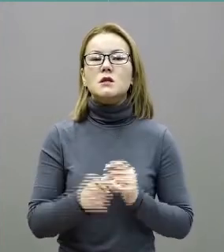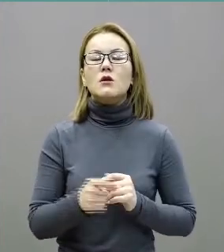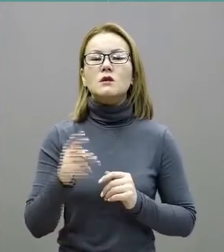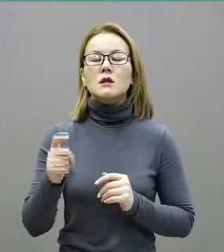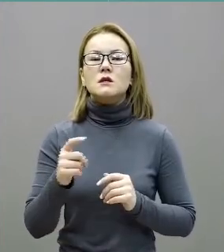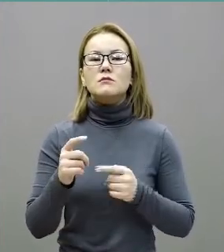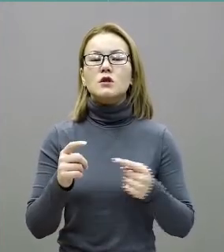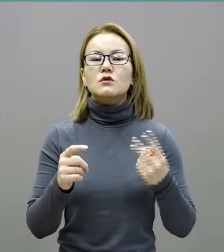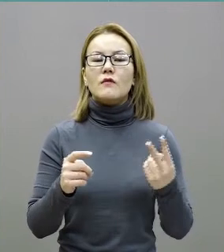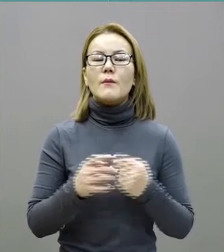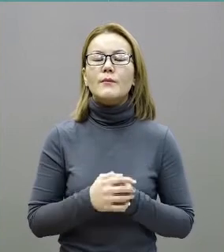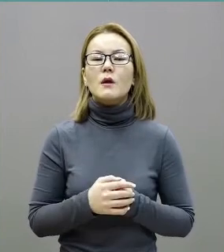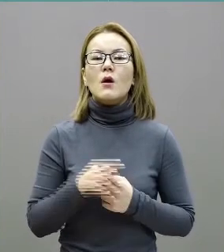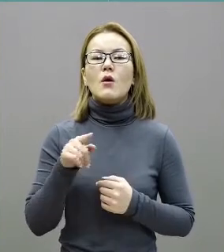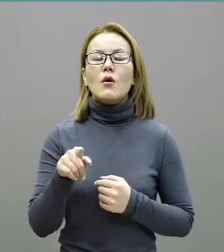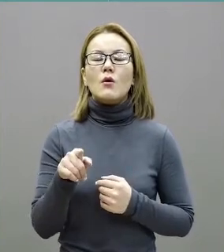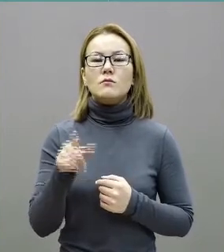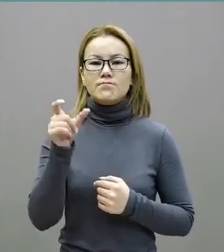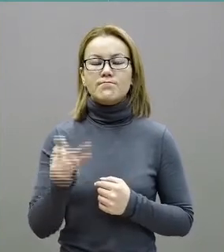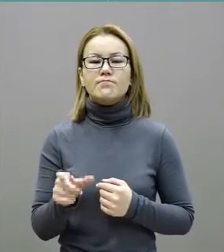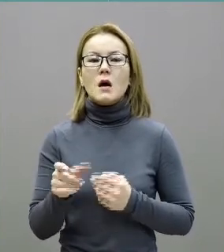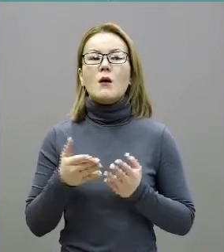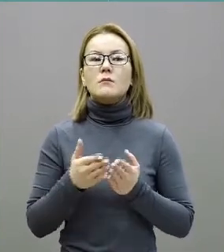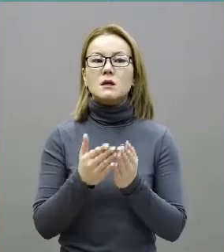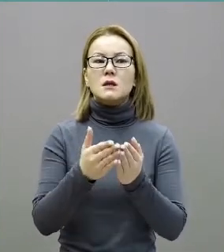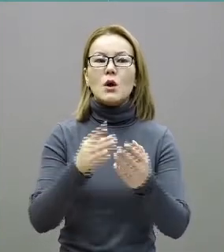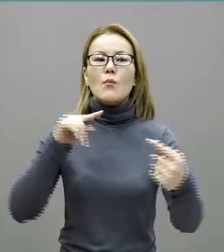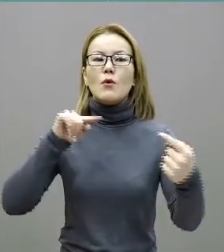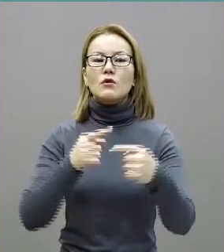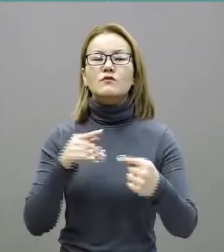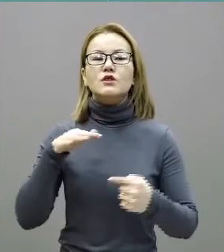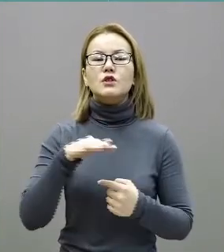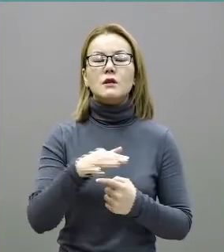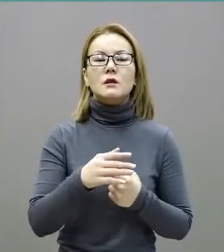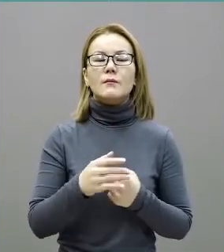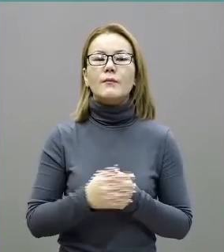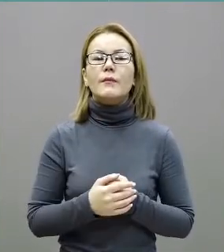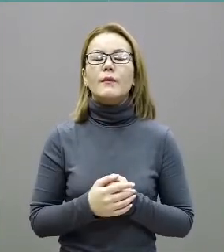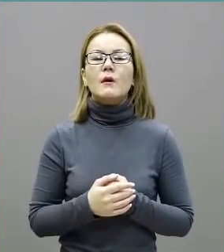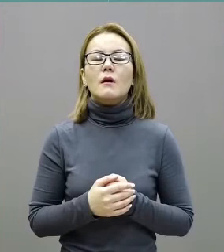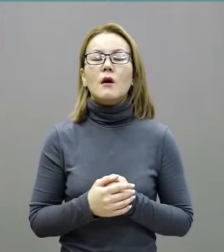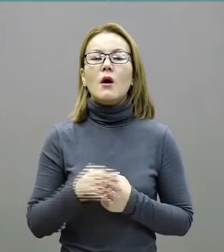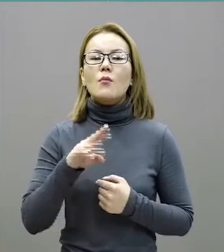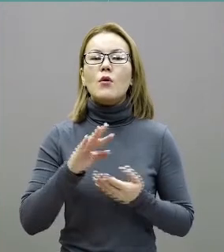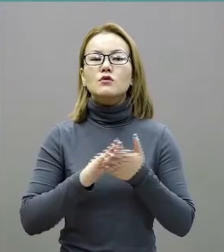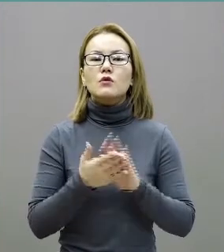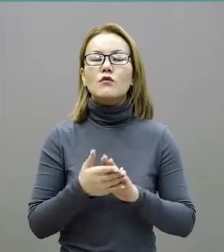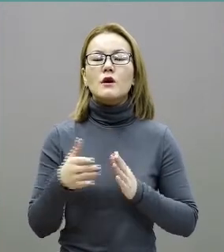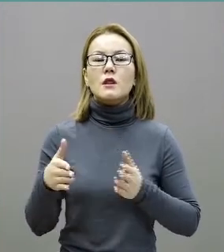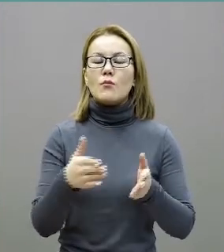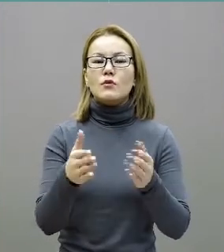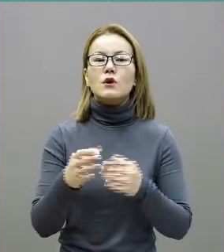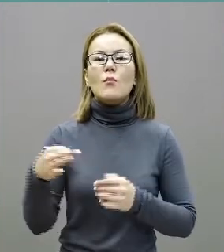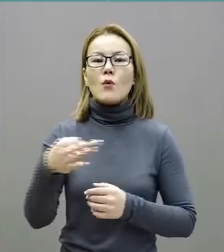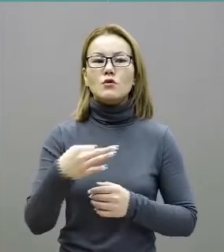деленное на x минус 2 он плыл на лодке против течения реки так как по условию на